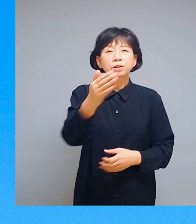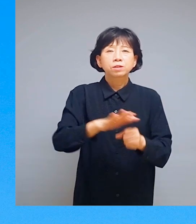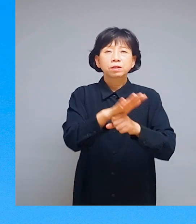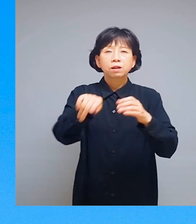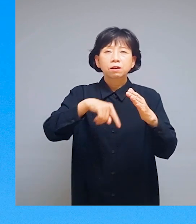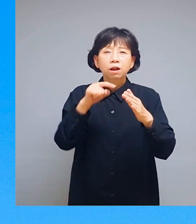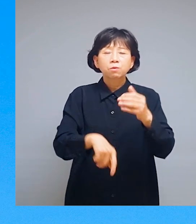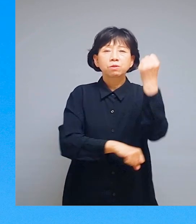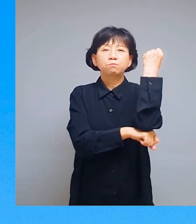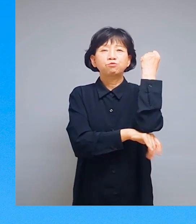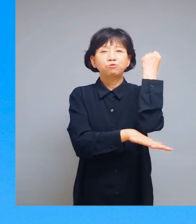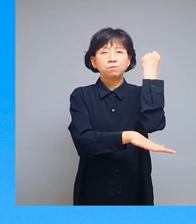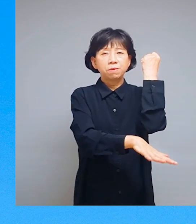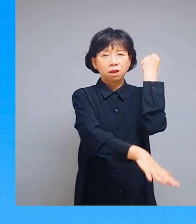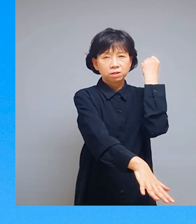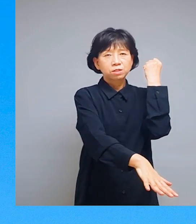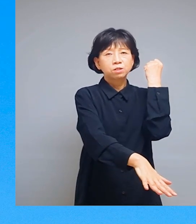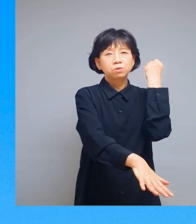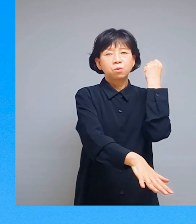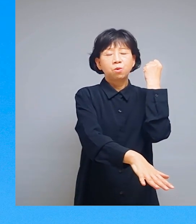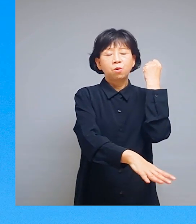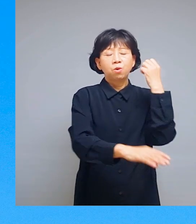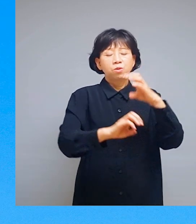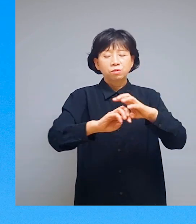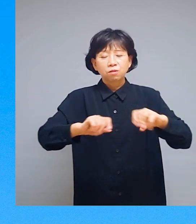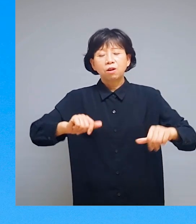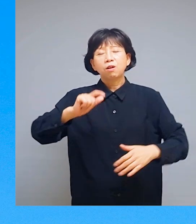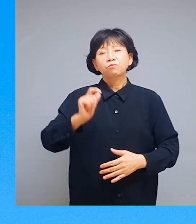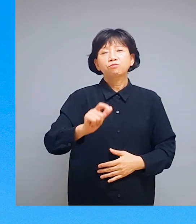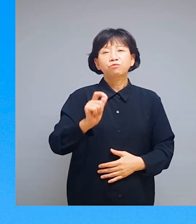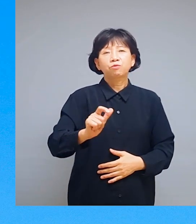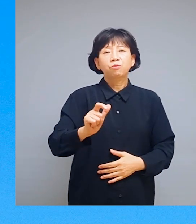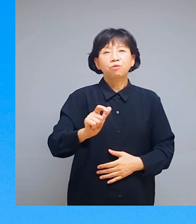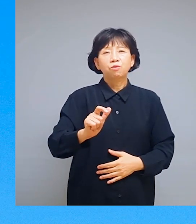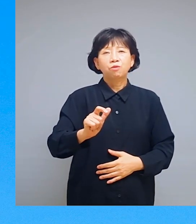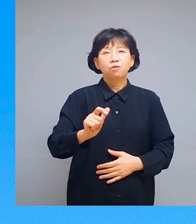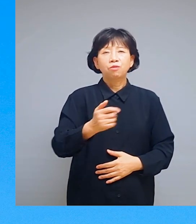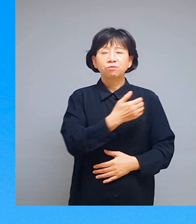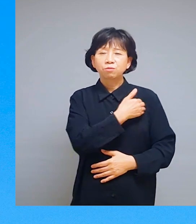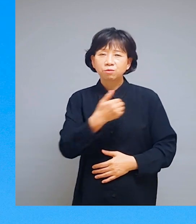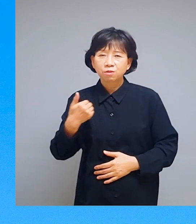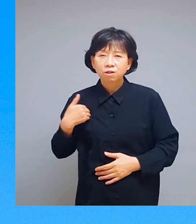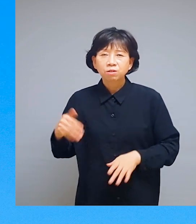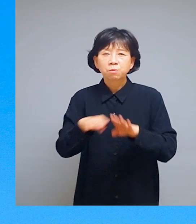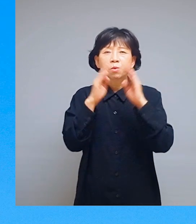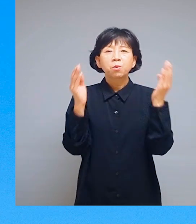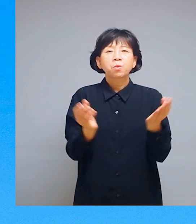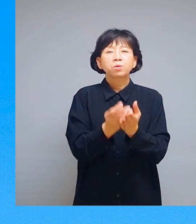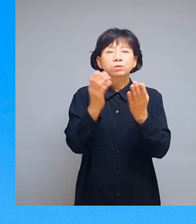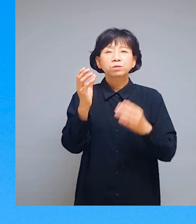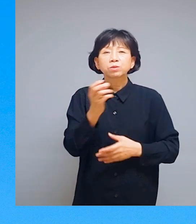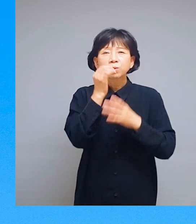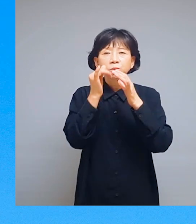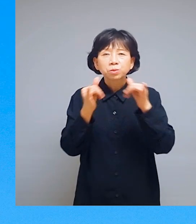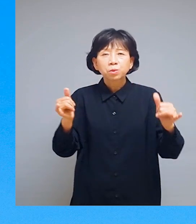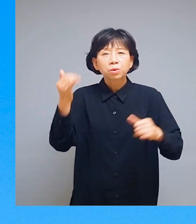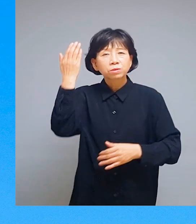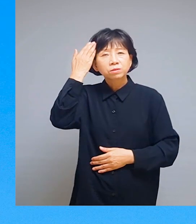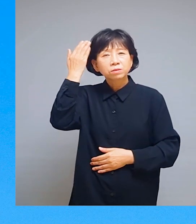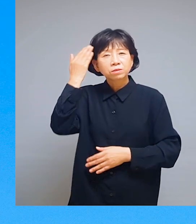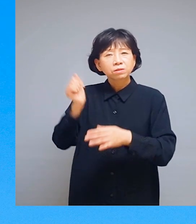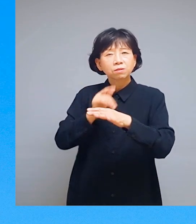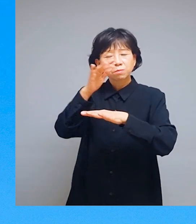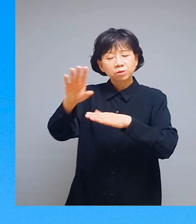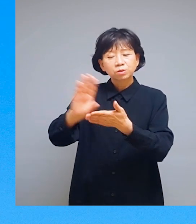사랑 가운데서 뿌리가 박히고 터가 굳어져서 능히 모든 성도와 함께 지식에 넘치는 그리스도의